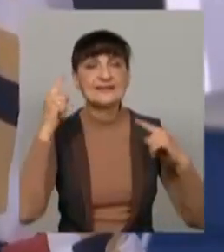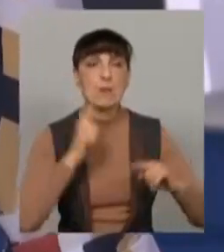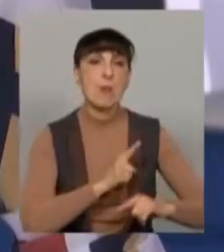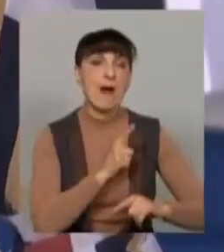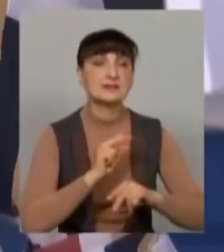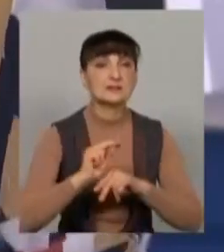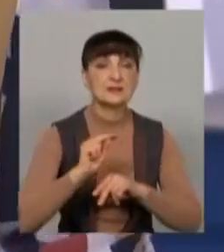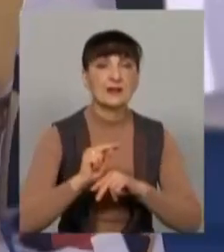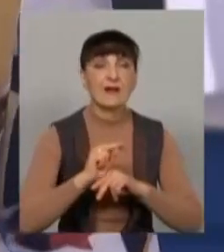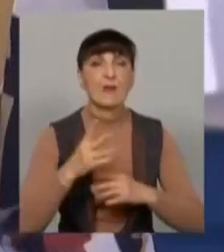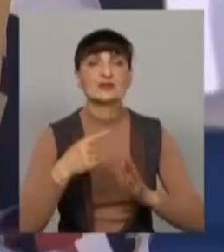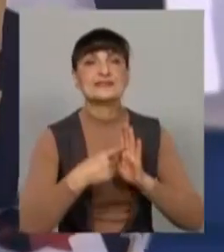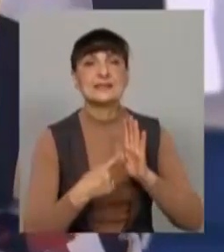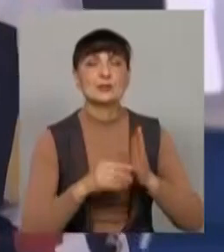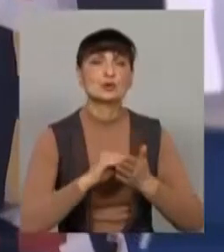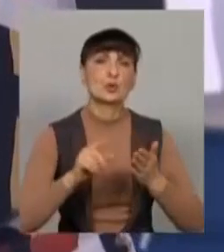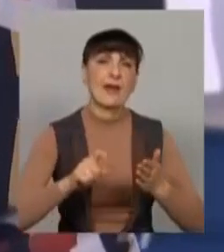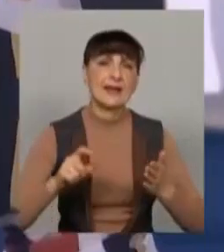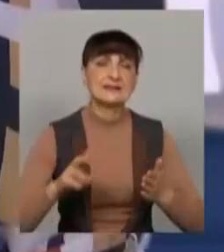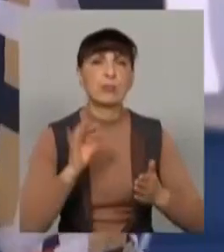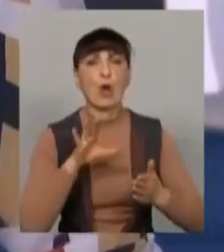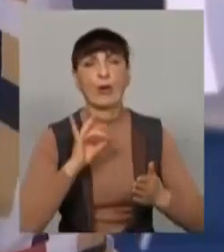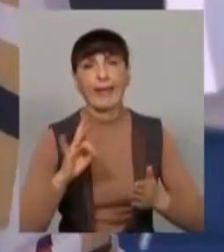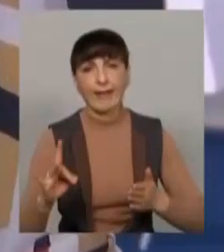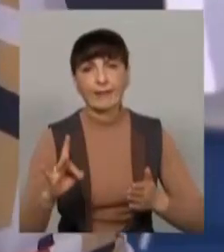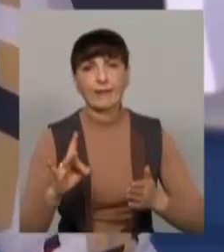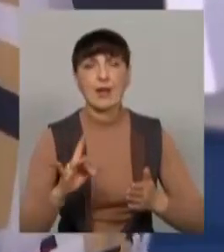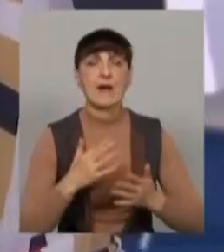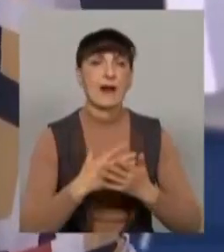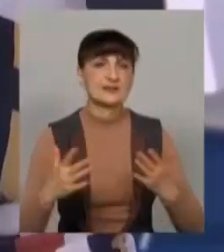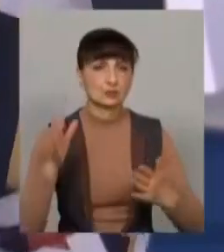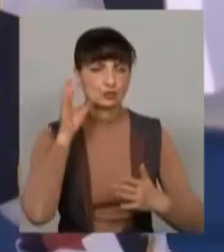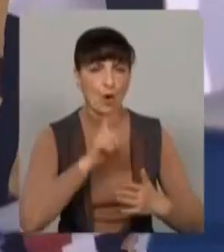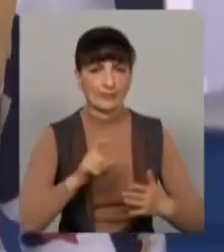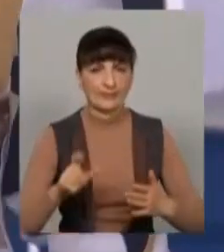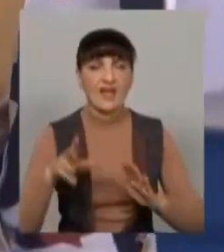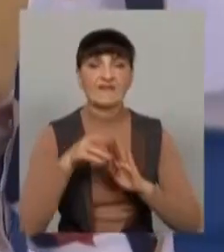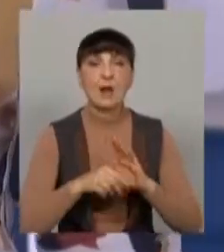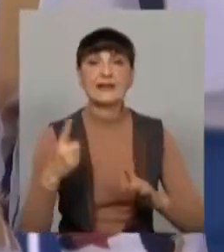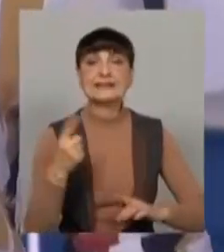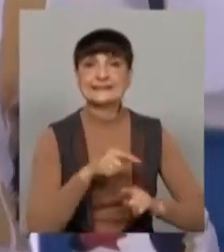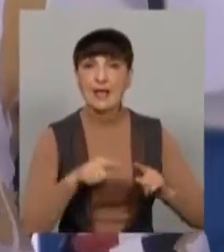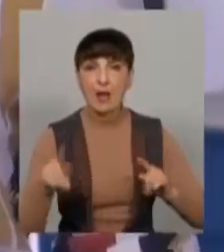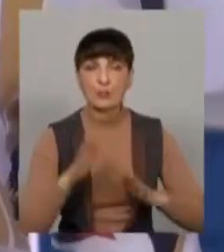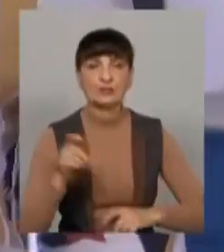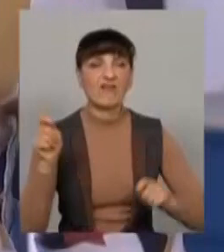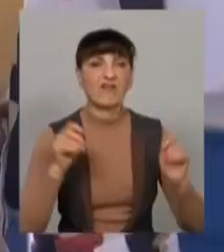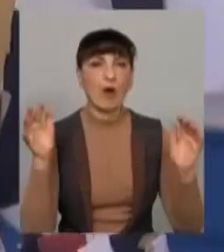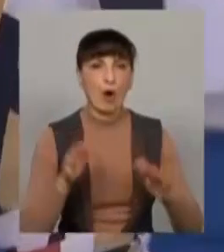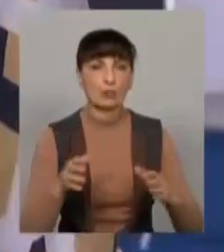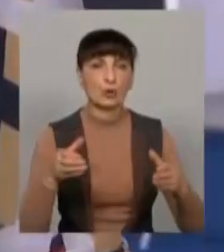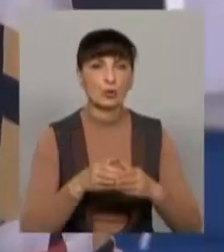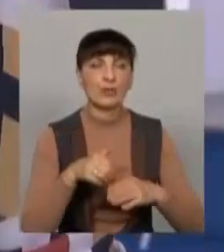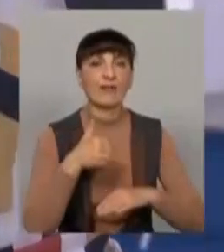с участниками поделились журналисты, блогеры, СММщики и медиа-эксперты. В рамках медиа-недели пройдет форум клуба